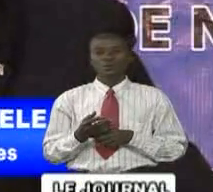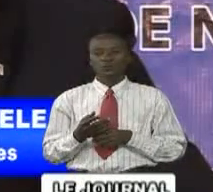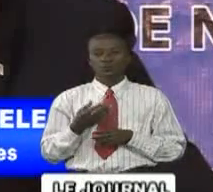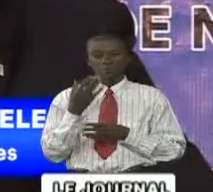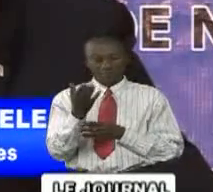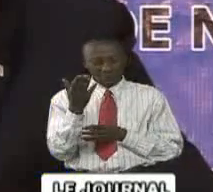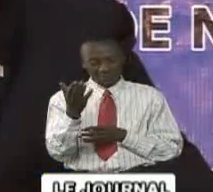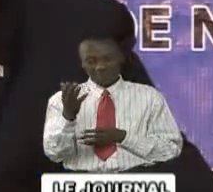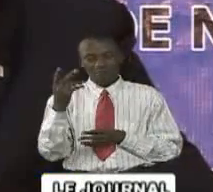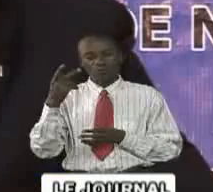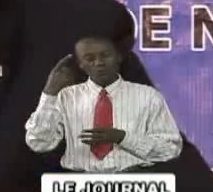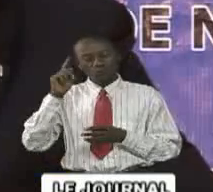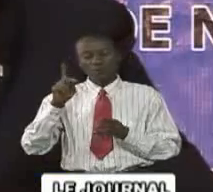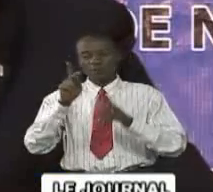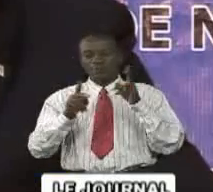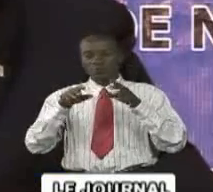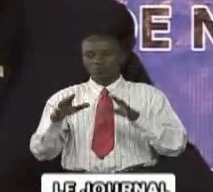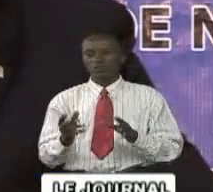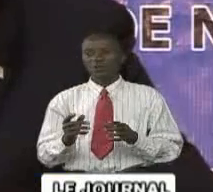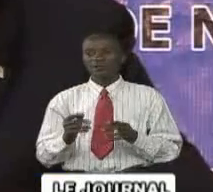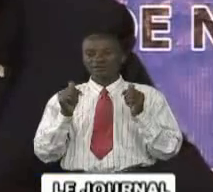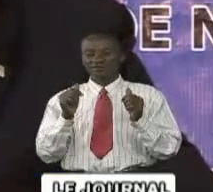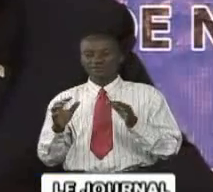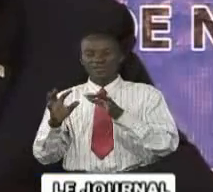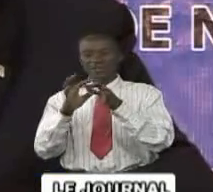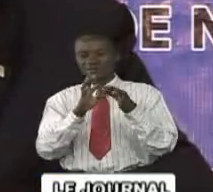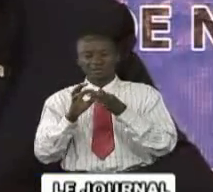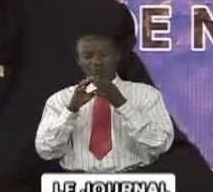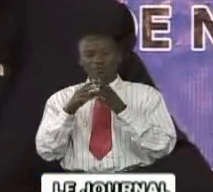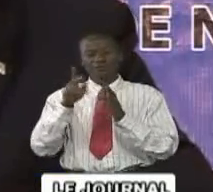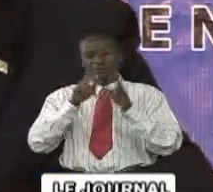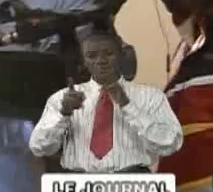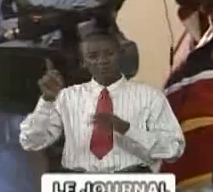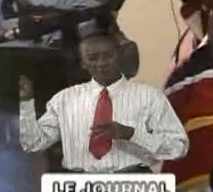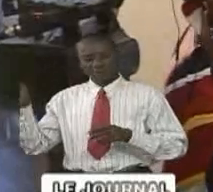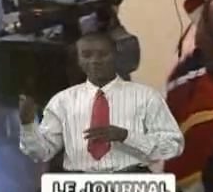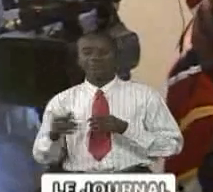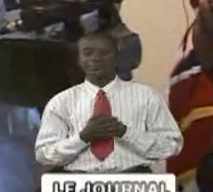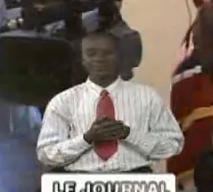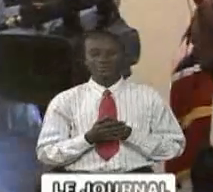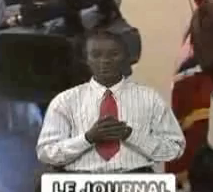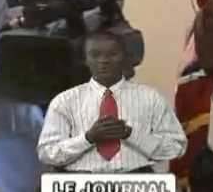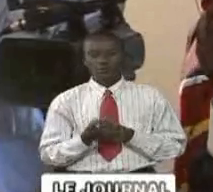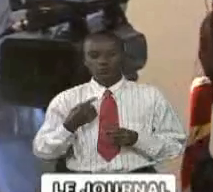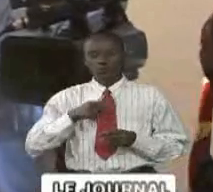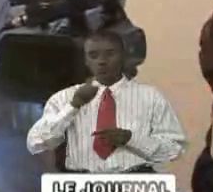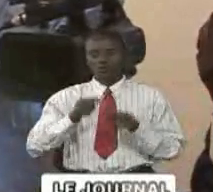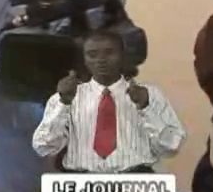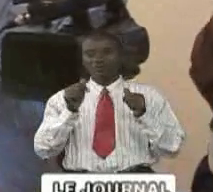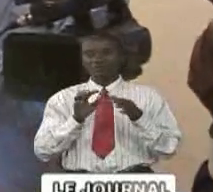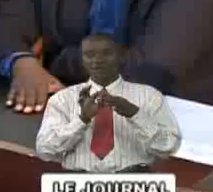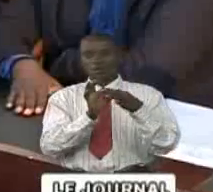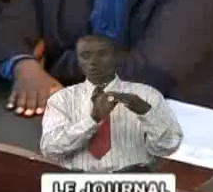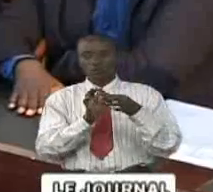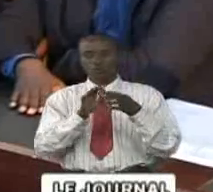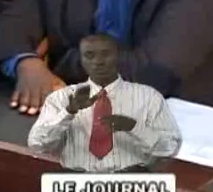solidarité nationale. La campagne nationale de solidarité est une réponse aux différents appels à la cohésion nationale du